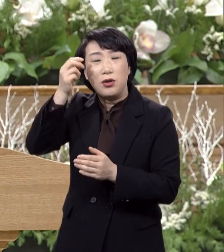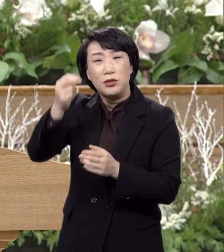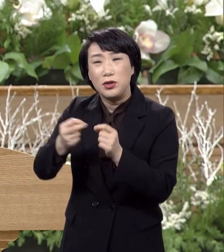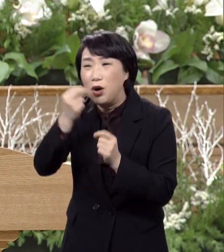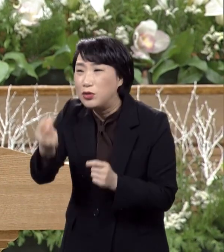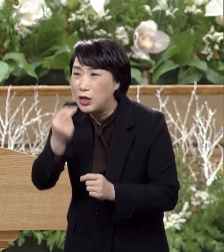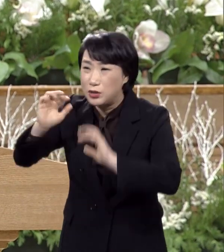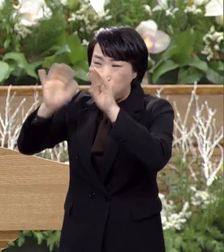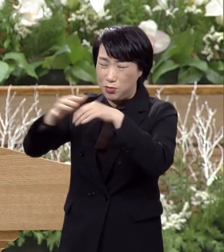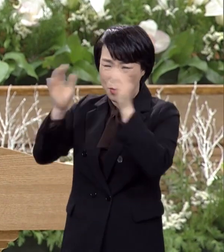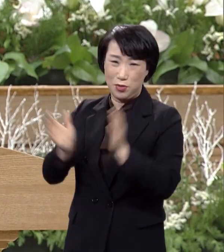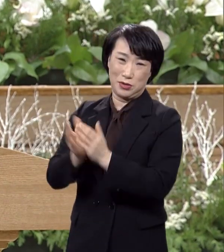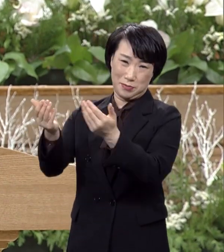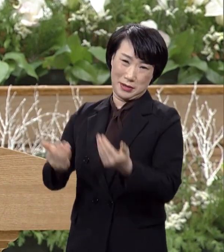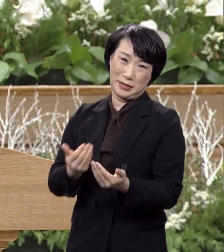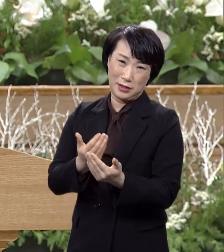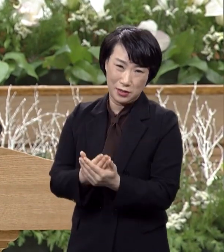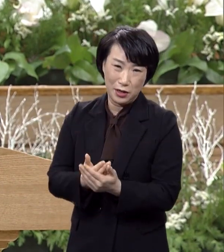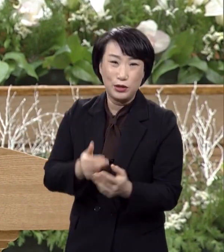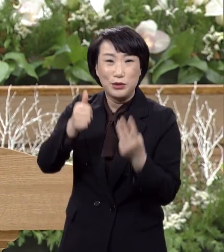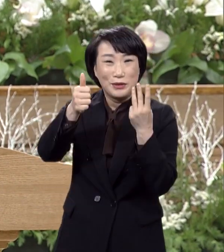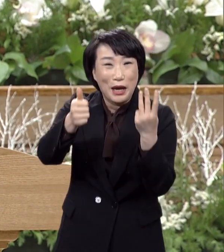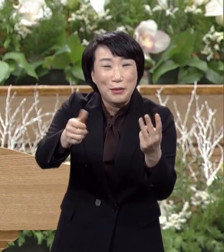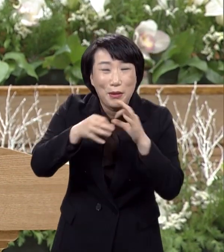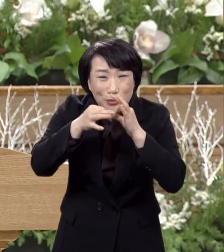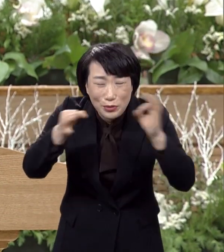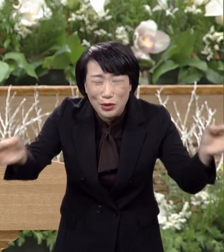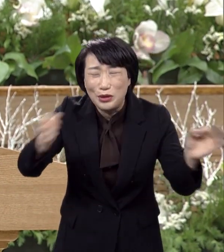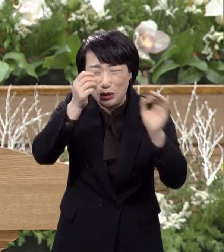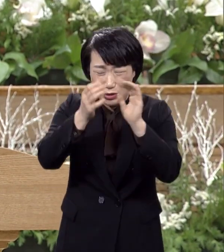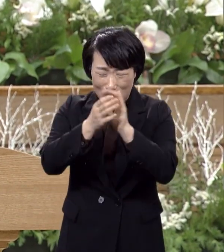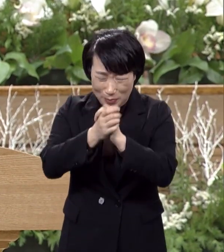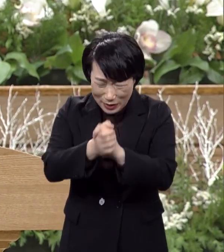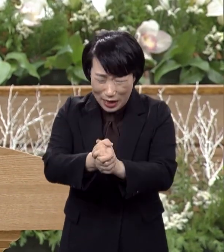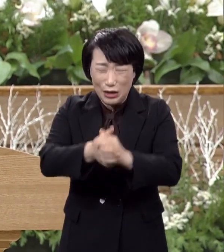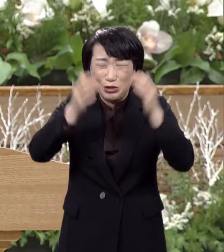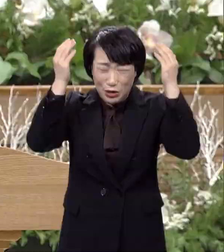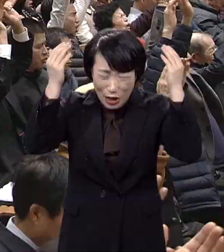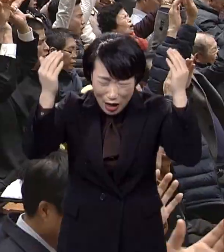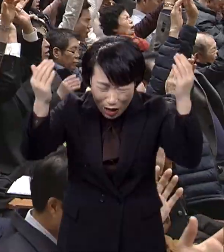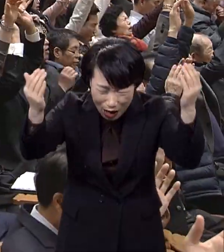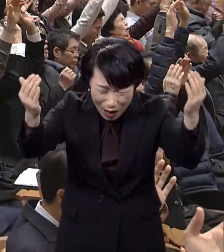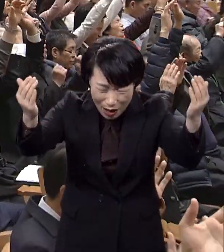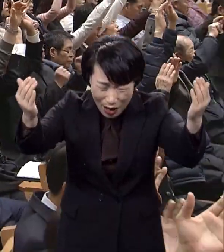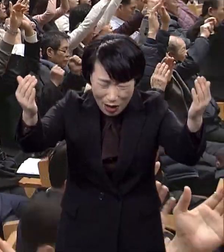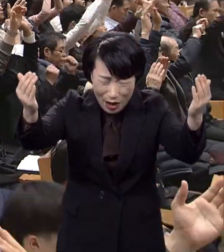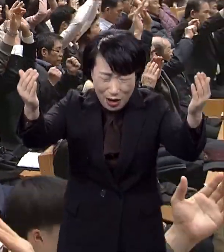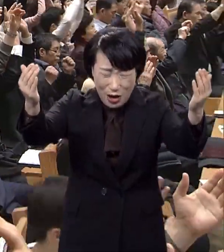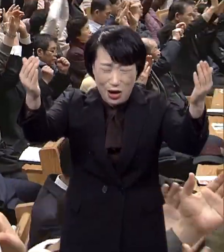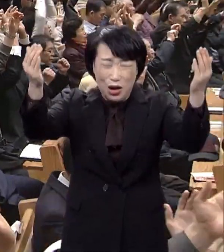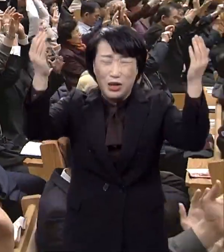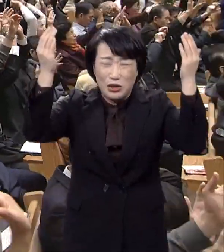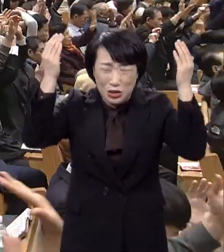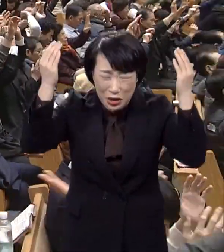천국을 유업으로 받게 하옵소서. 주여 삼창하고 기도합니다.